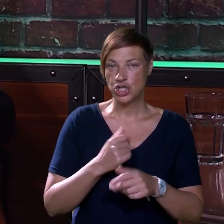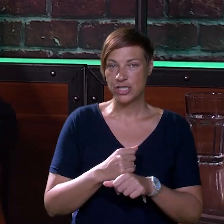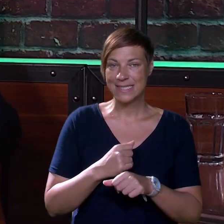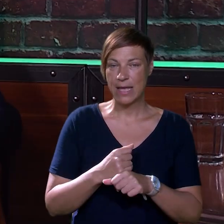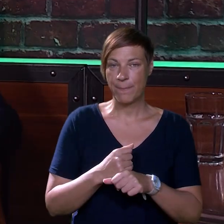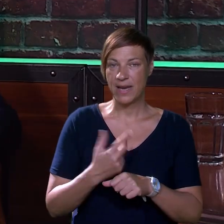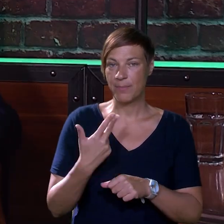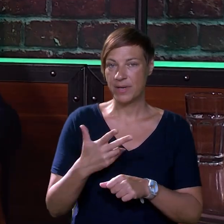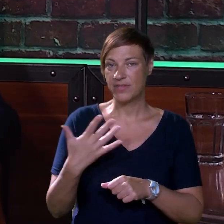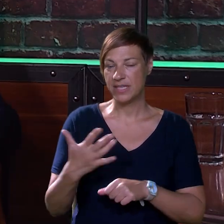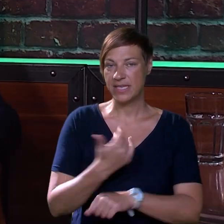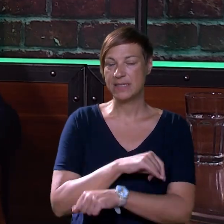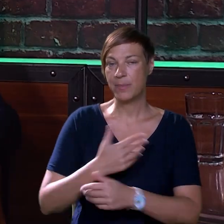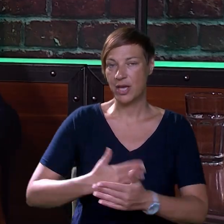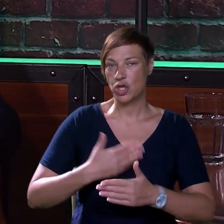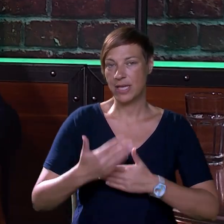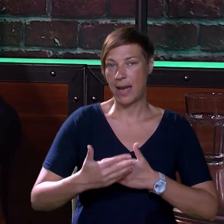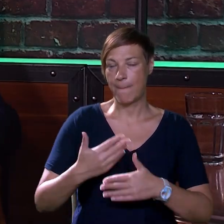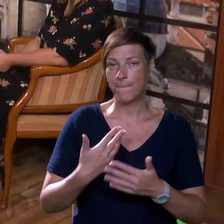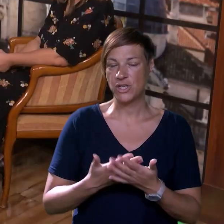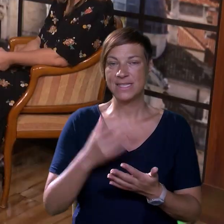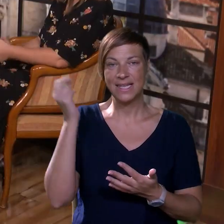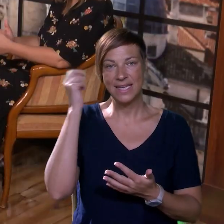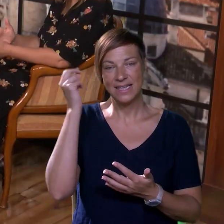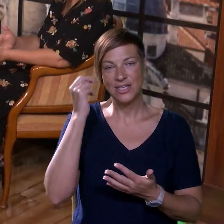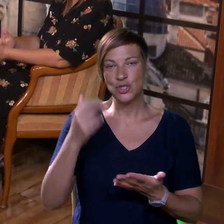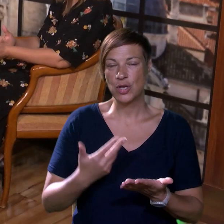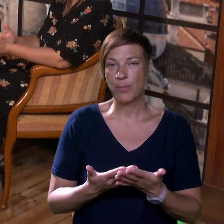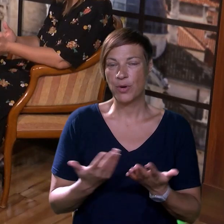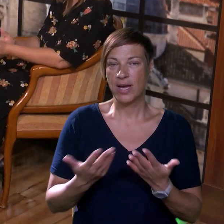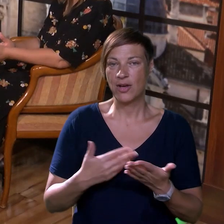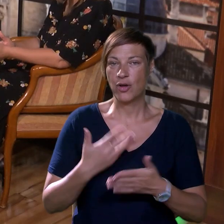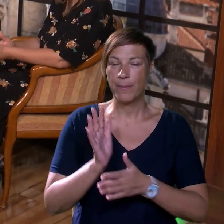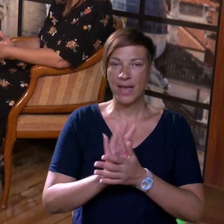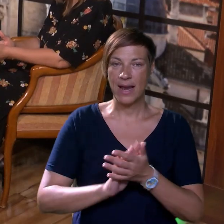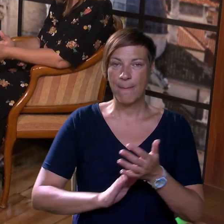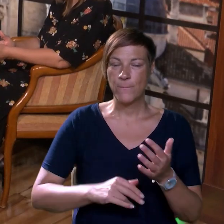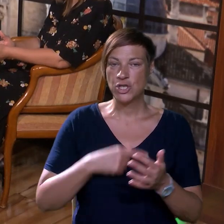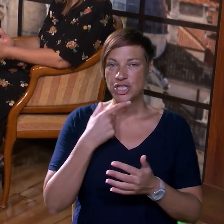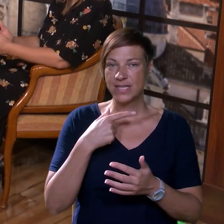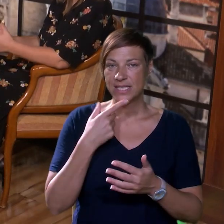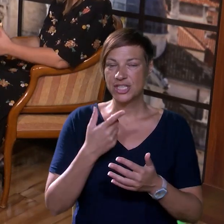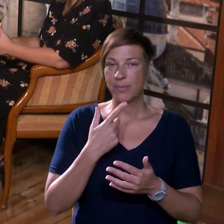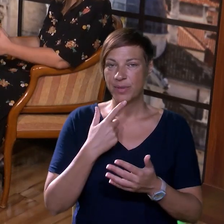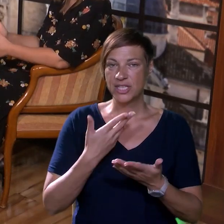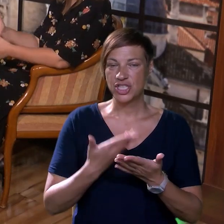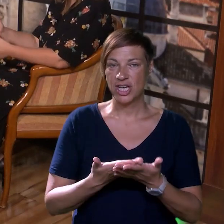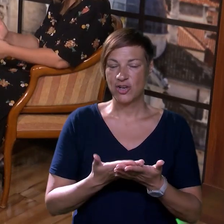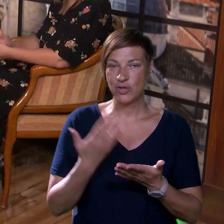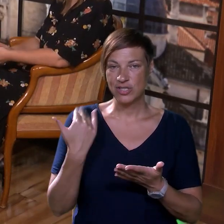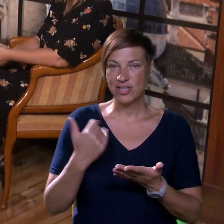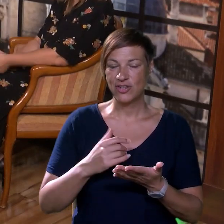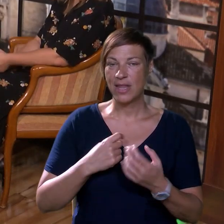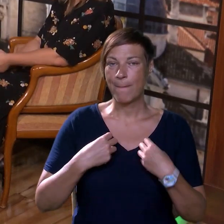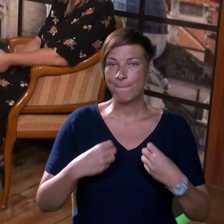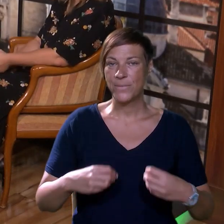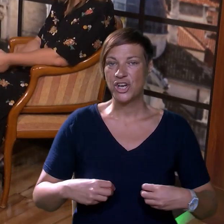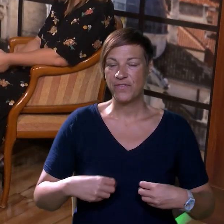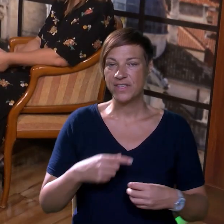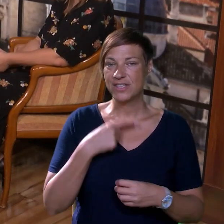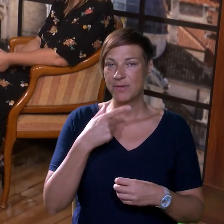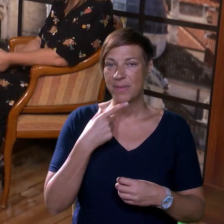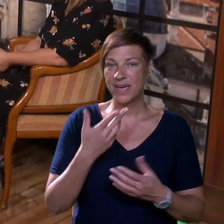sam napravio 35 godina poslije. I da čujemo kako je bila ona vaša početnička priča koju ste onda svojim